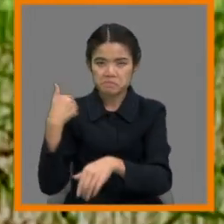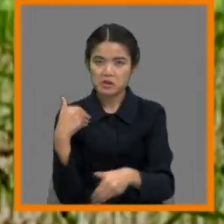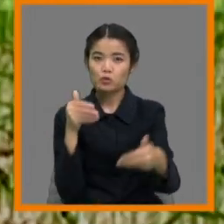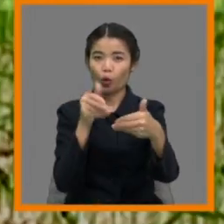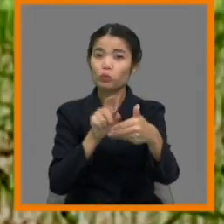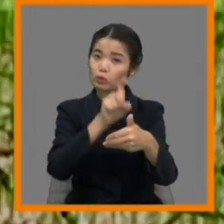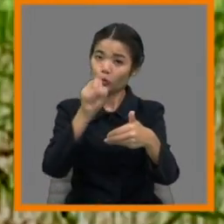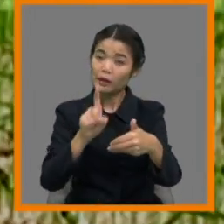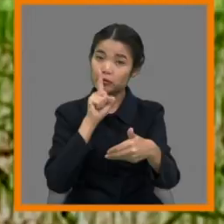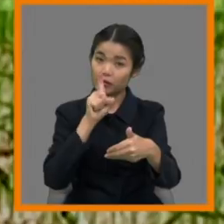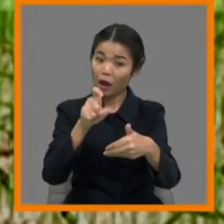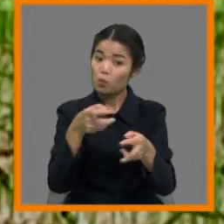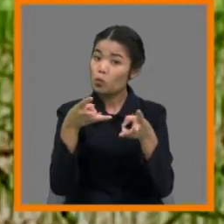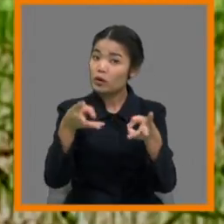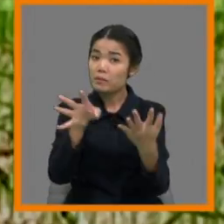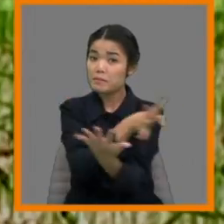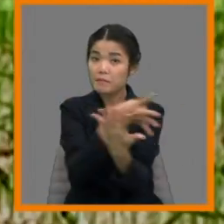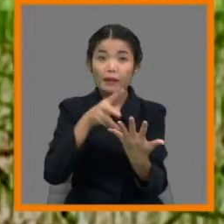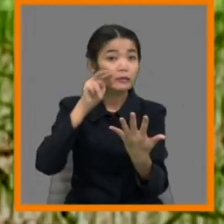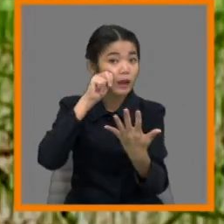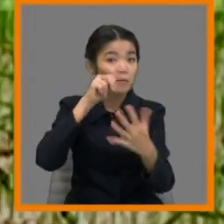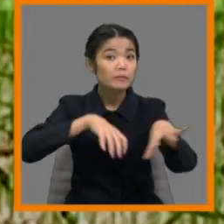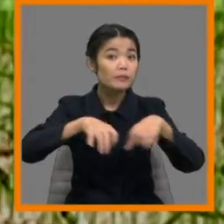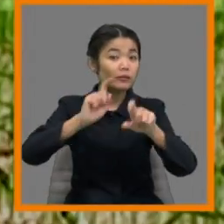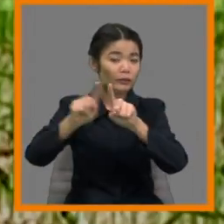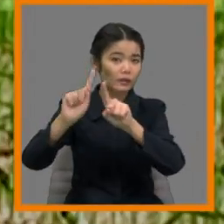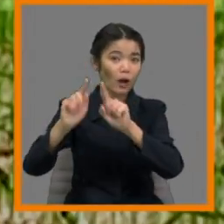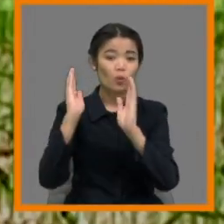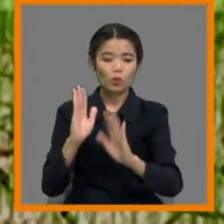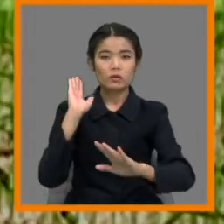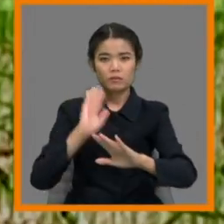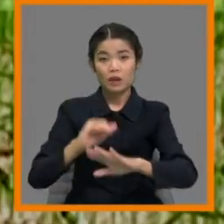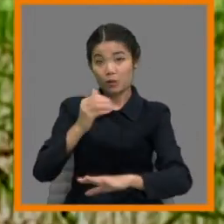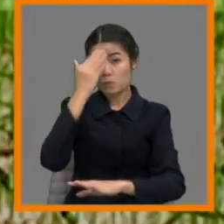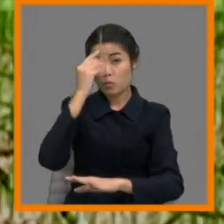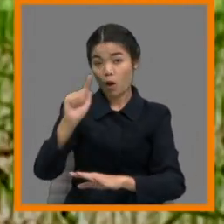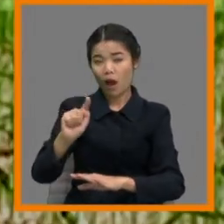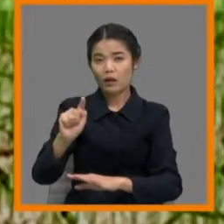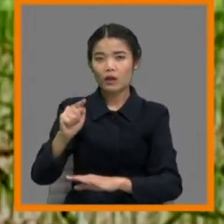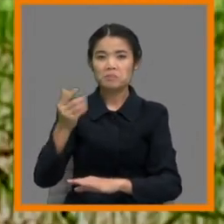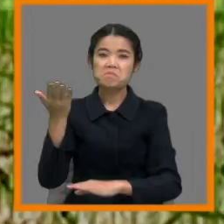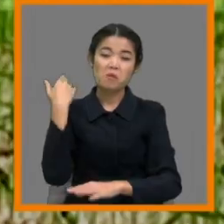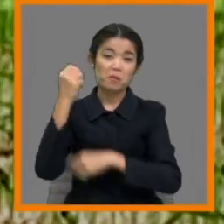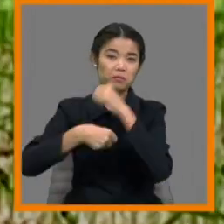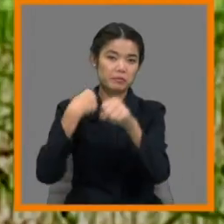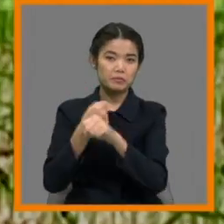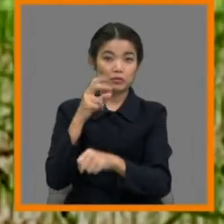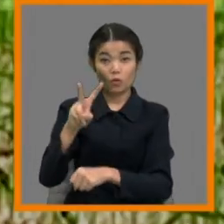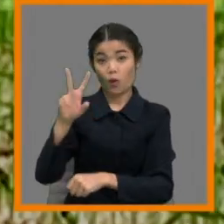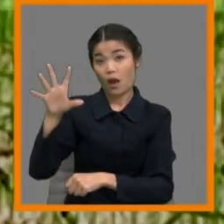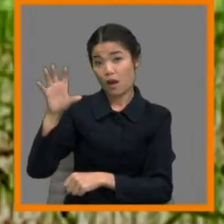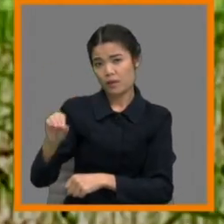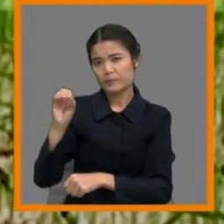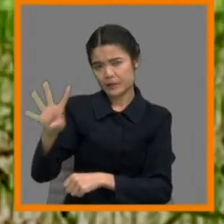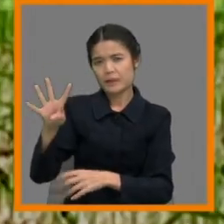ถึงเรื่องของการบริหารจัดการน้ำค่ะทางด้านผู้เชี่ยวชาญเองนะคะก็มองว่าส่วนหนึ่งมาจากความผิดพลาดตั้งแต่ปี